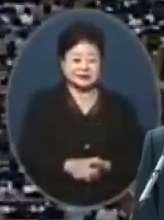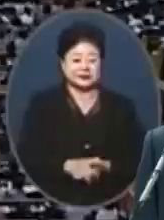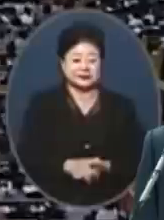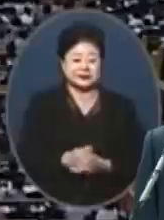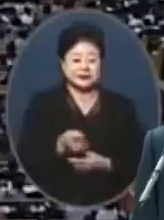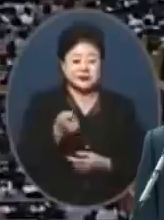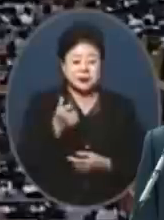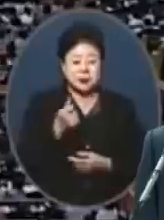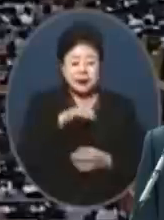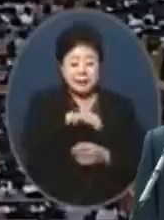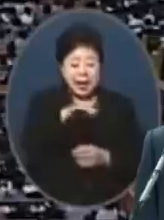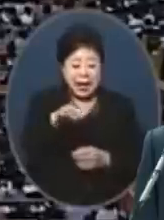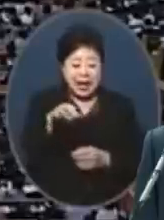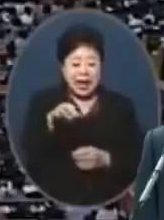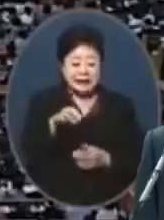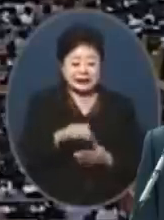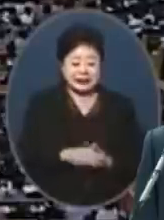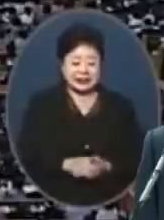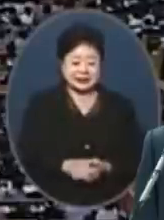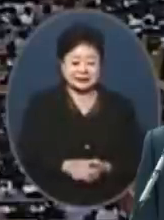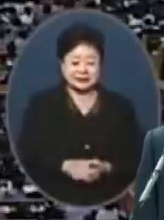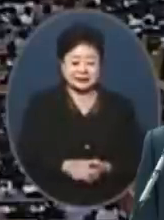적은 마을에 걸쳐놓은